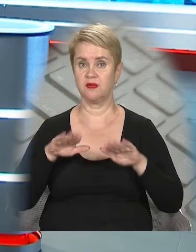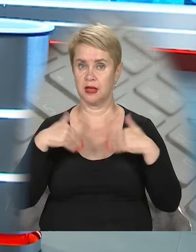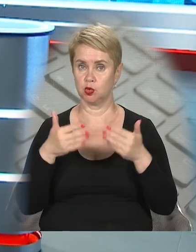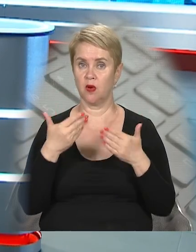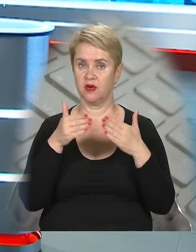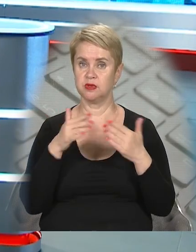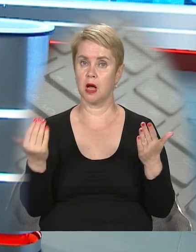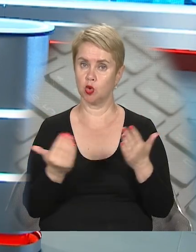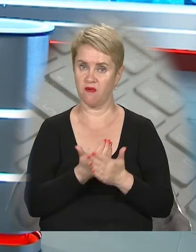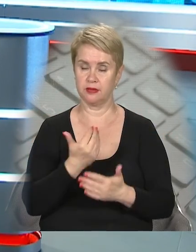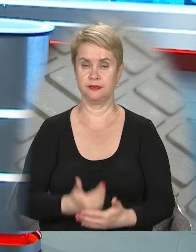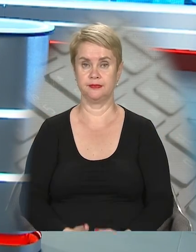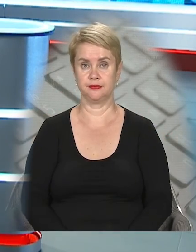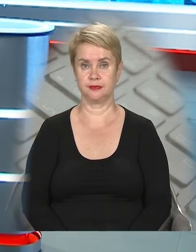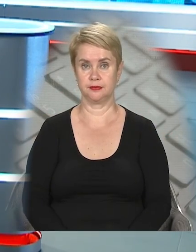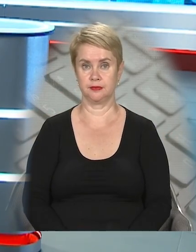у наступних випусках новин.